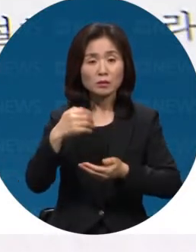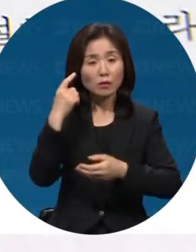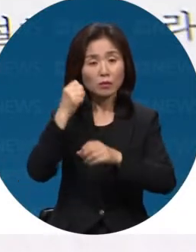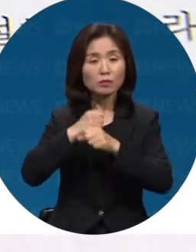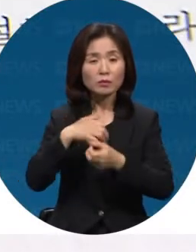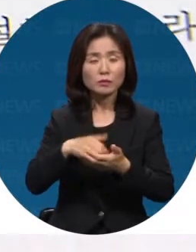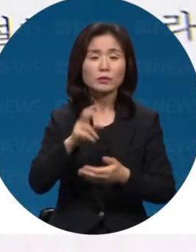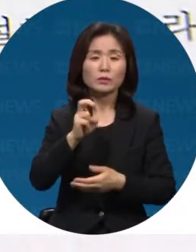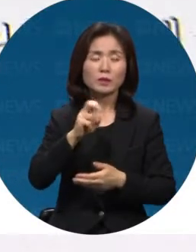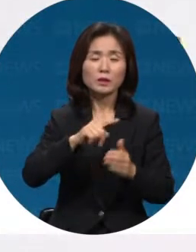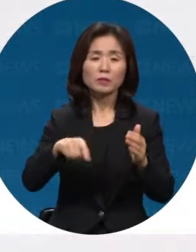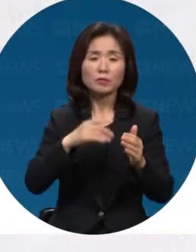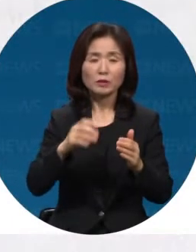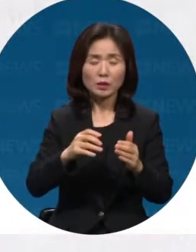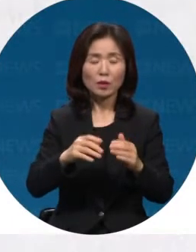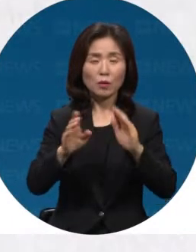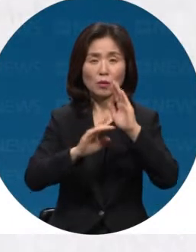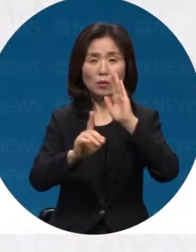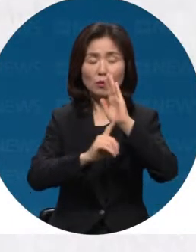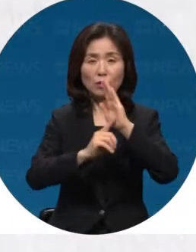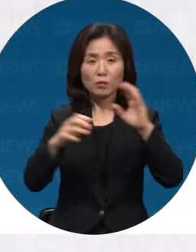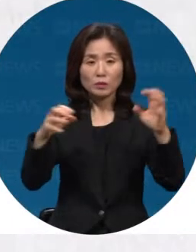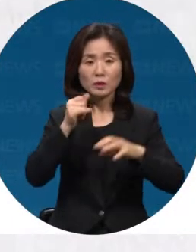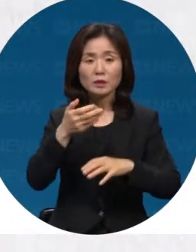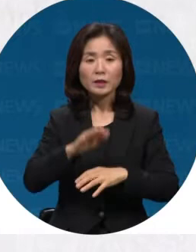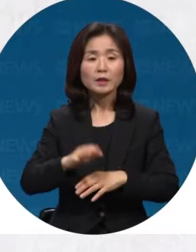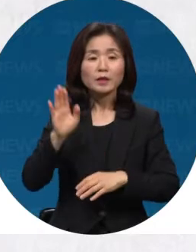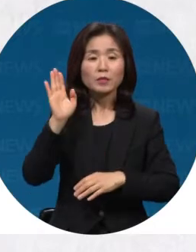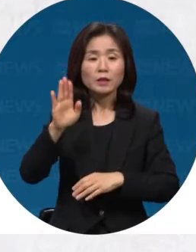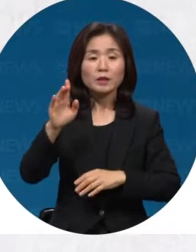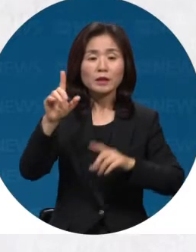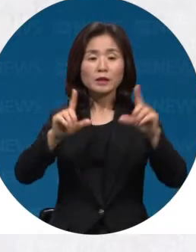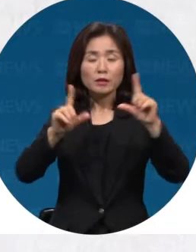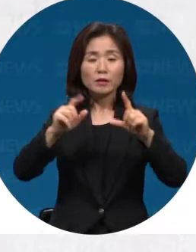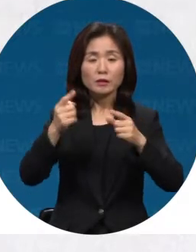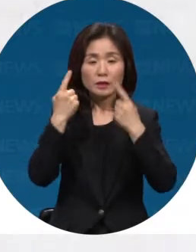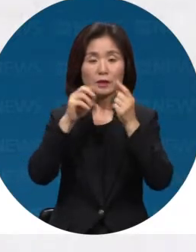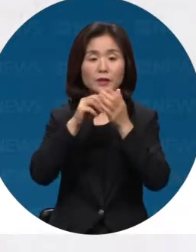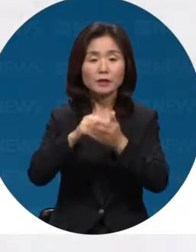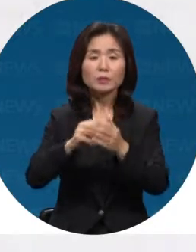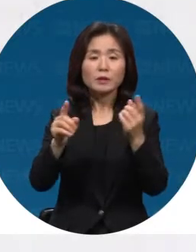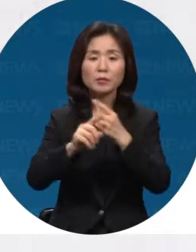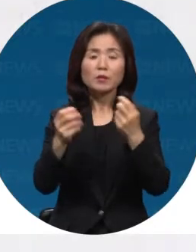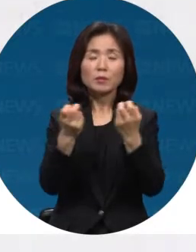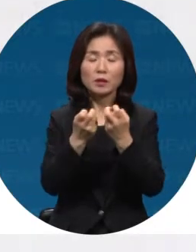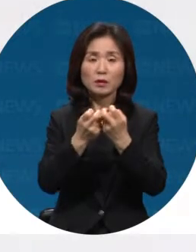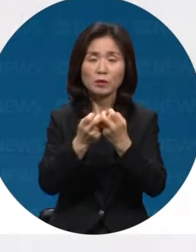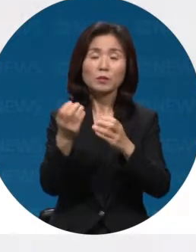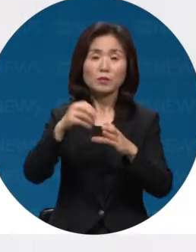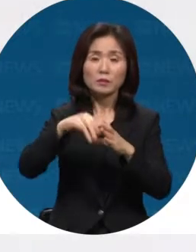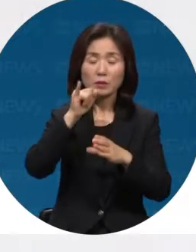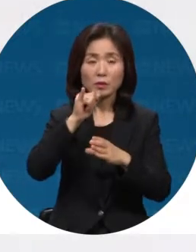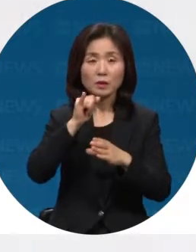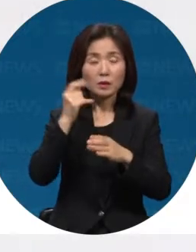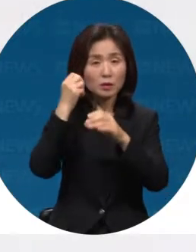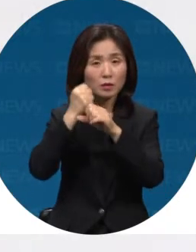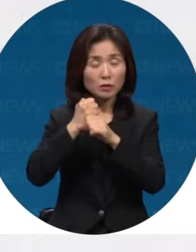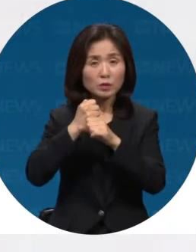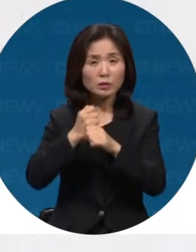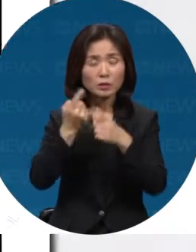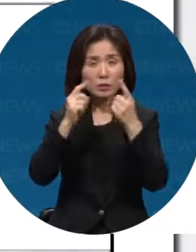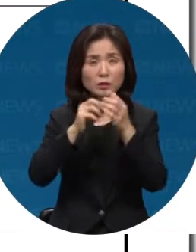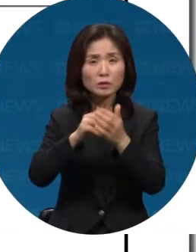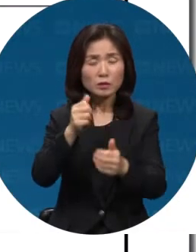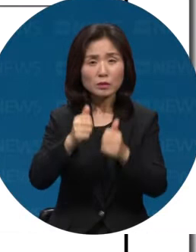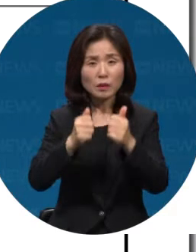여기에 미래형 대입제도 개편 방향 연구 2 포함됐습니다 이 연구에는 수능과 대입 정책 의 한계를